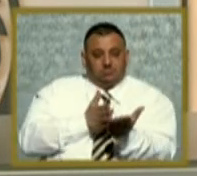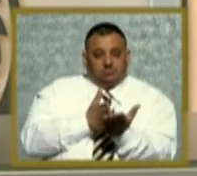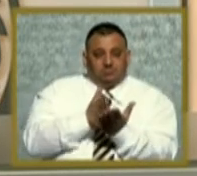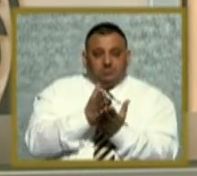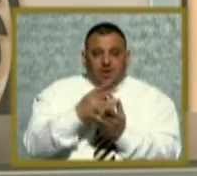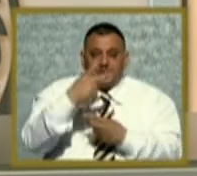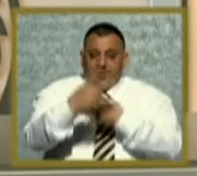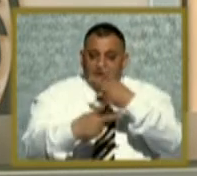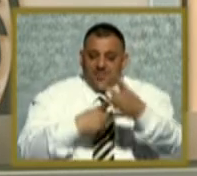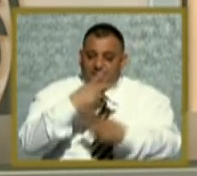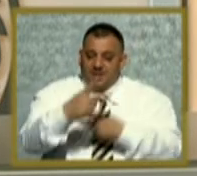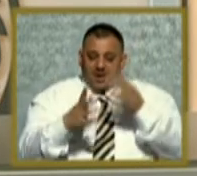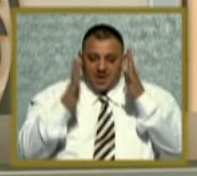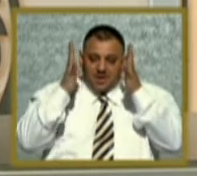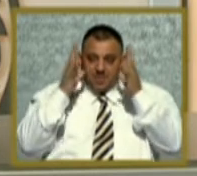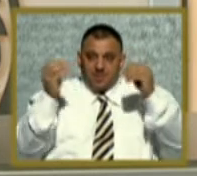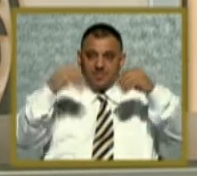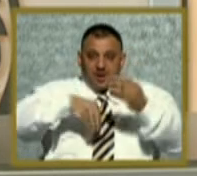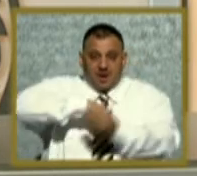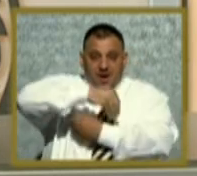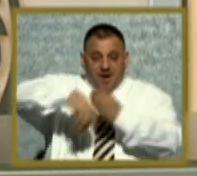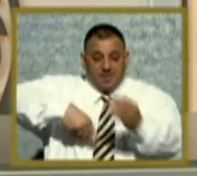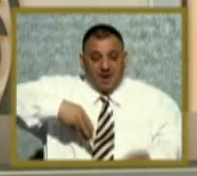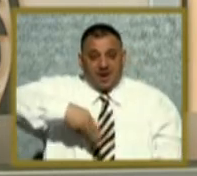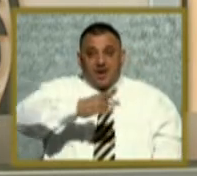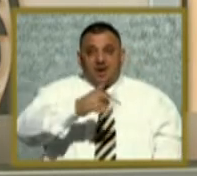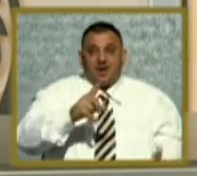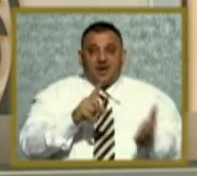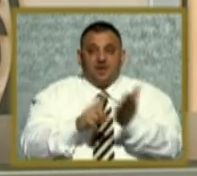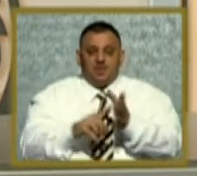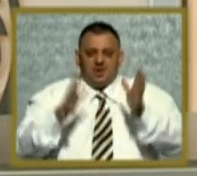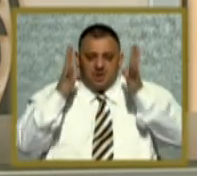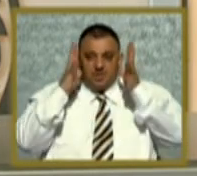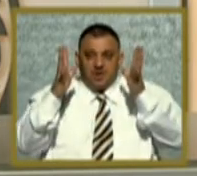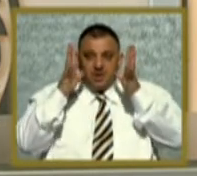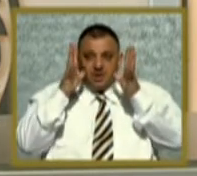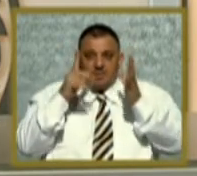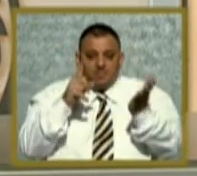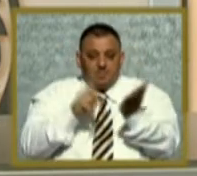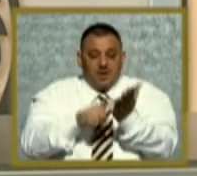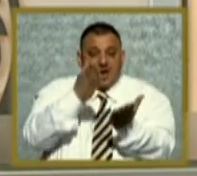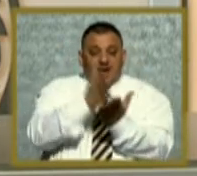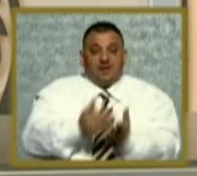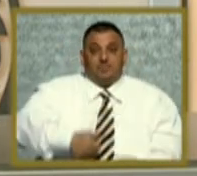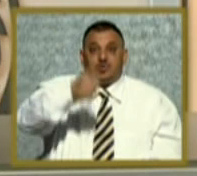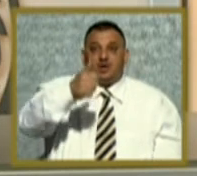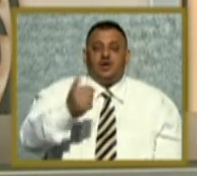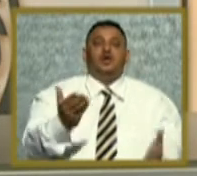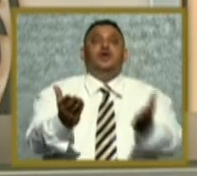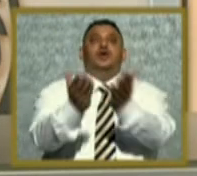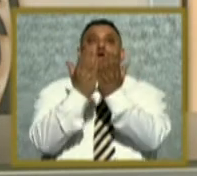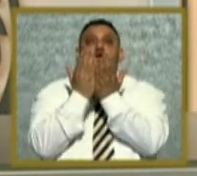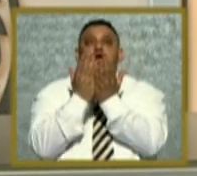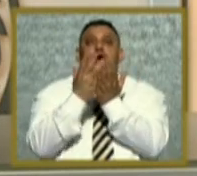يكثر من النوافل. وما يفعله هذا الرجل من ذهابه إلى العمرة ومن كثرة الصلاة هناك هو عين الحق الذي يفعله، ونسأل الله تعالى